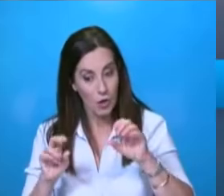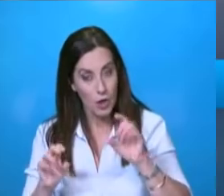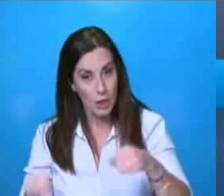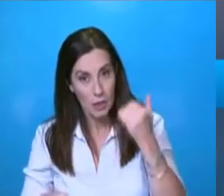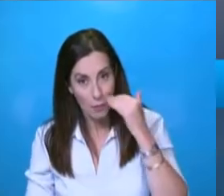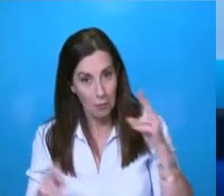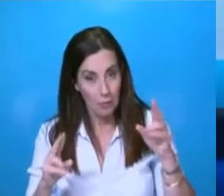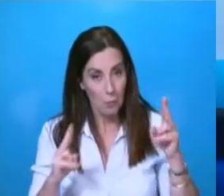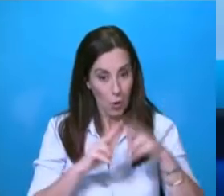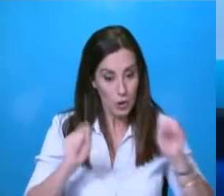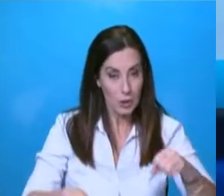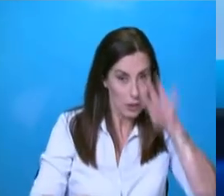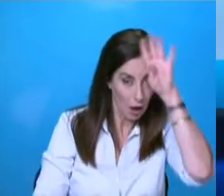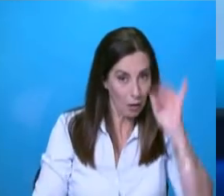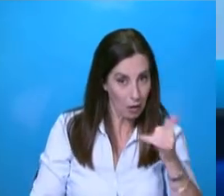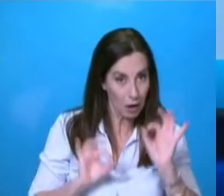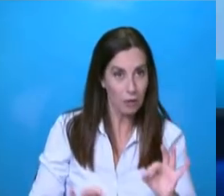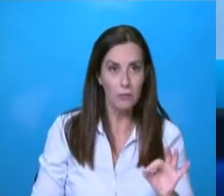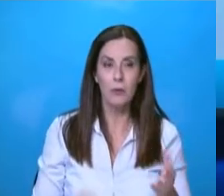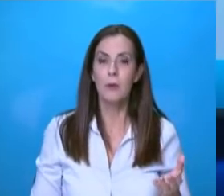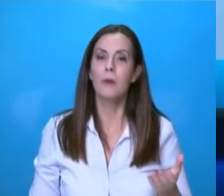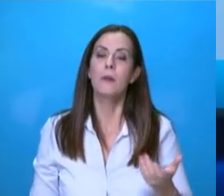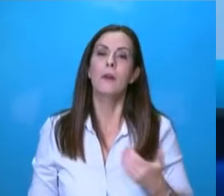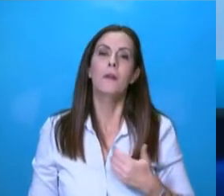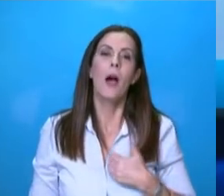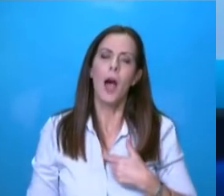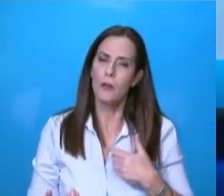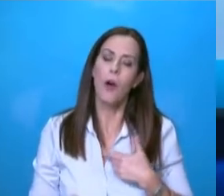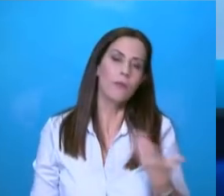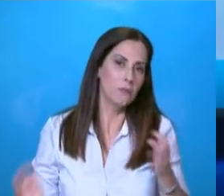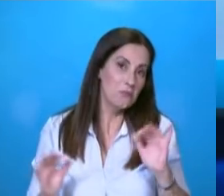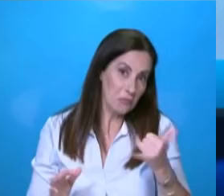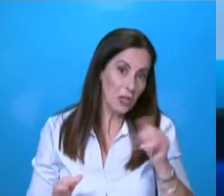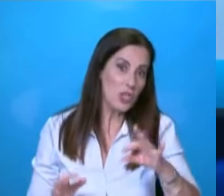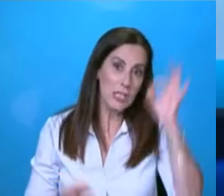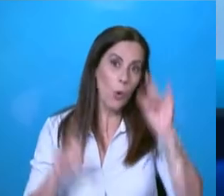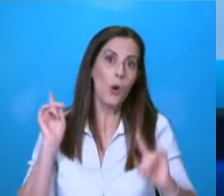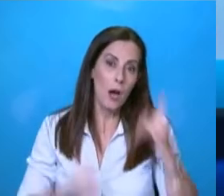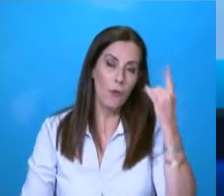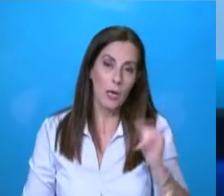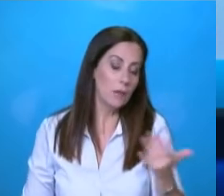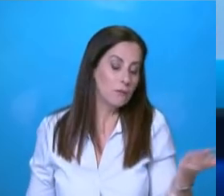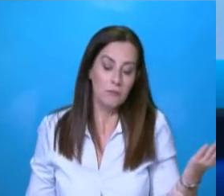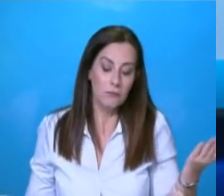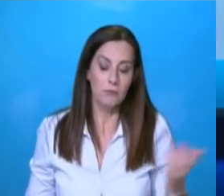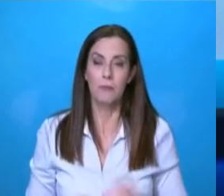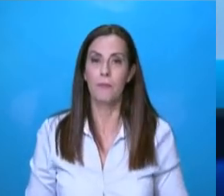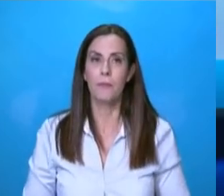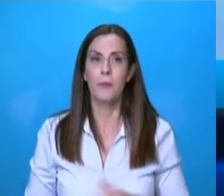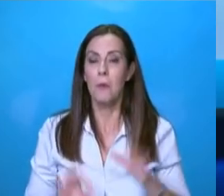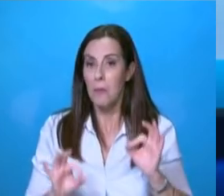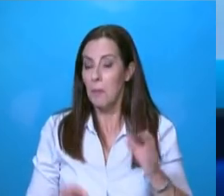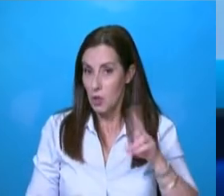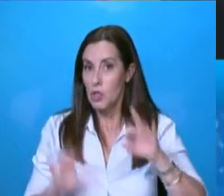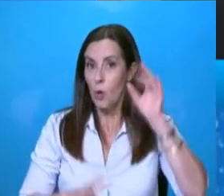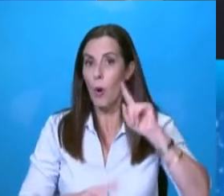איראן? אפשר להגיד משהו שתמיד אוכל לחזור בי מעצמו. אנחנו קרובים מאי פעם. ותמיד, זה תמיד יהיה נכון. לא, אנחנו באמת קרובים. אני